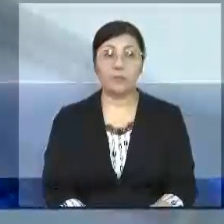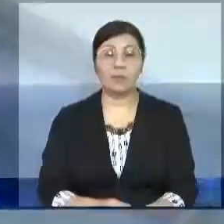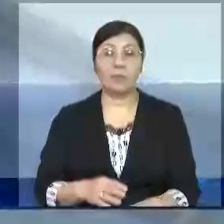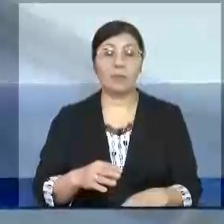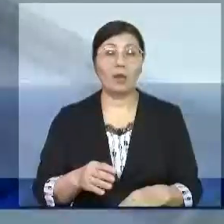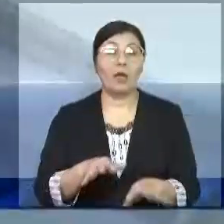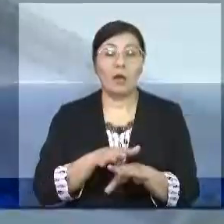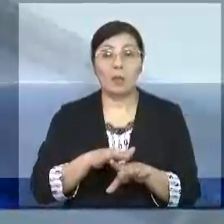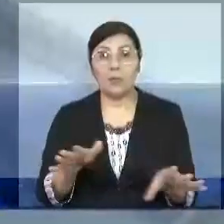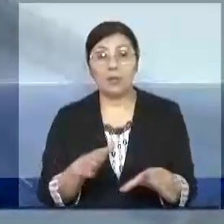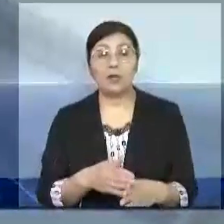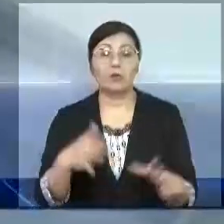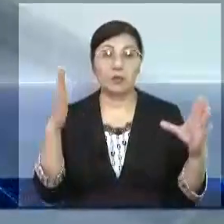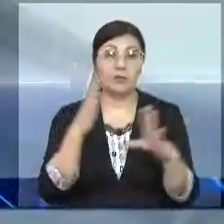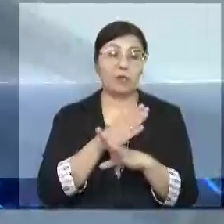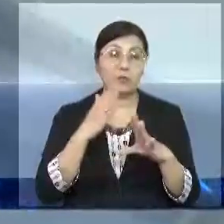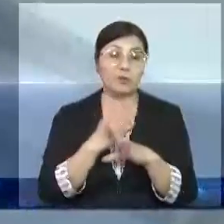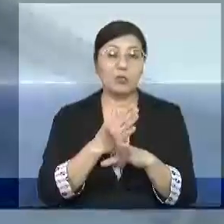Передается воздушно-капельным путем.